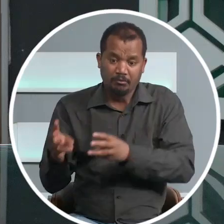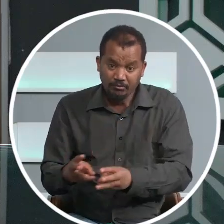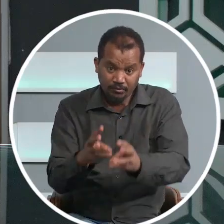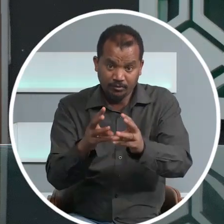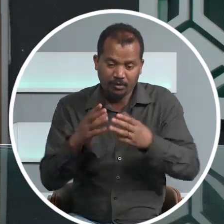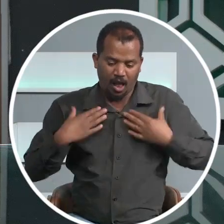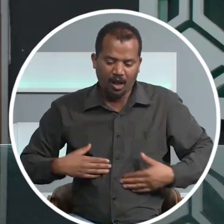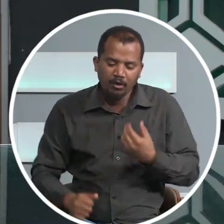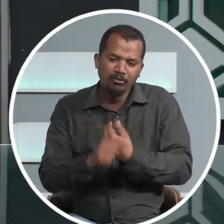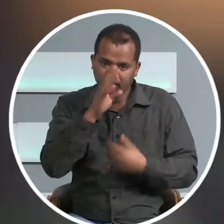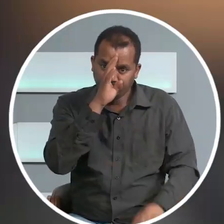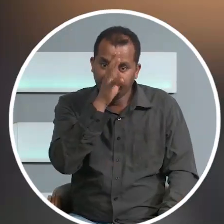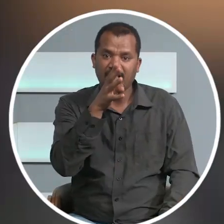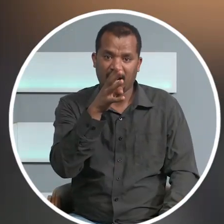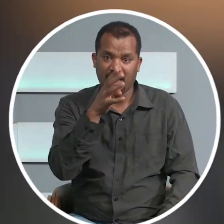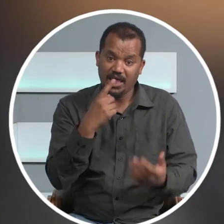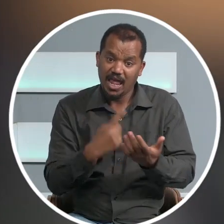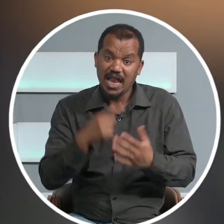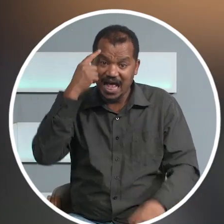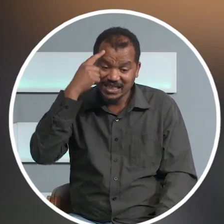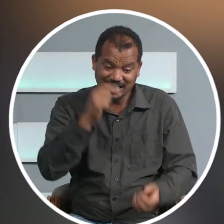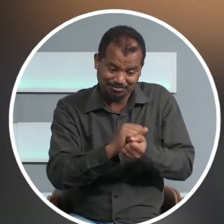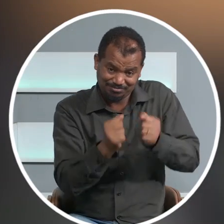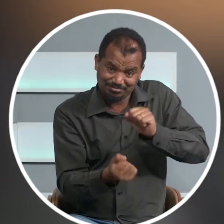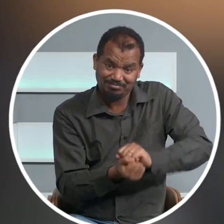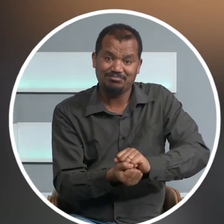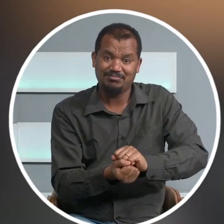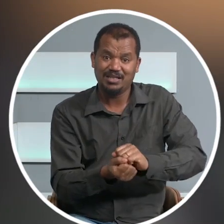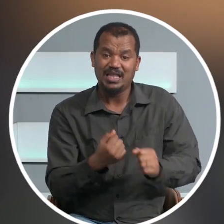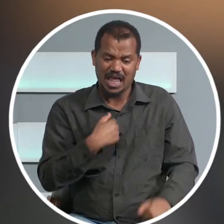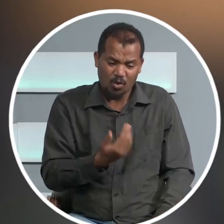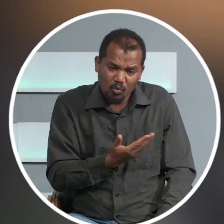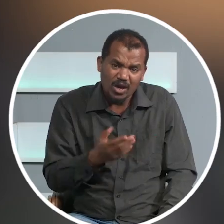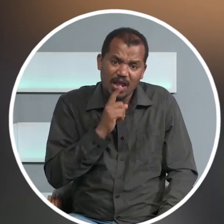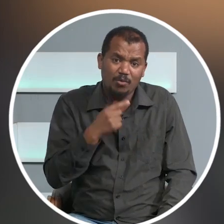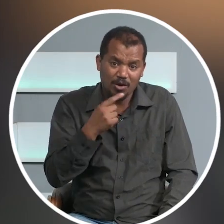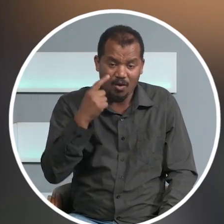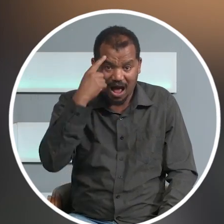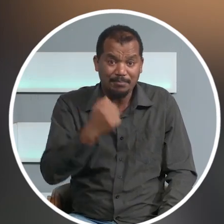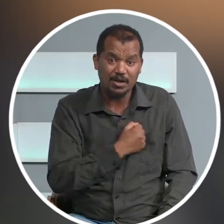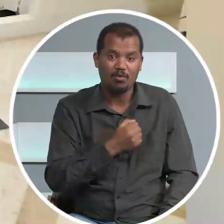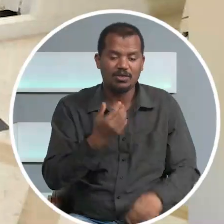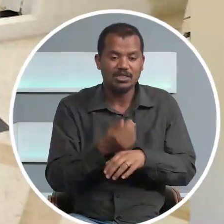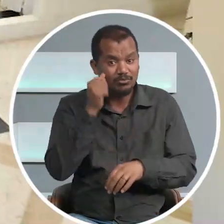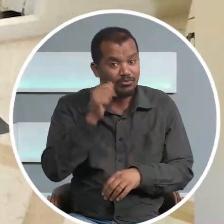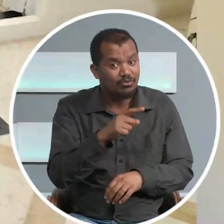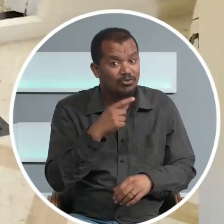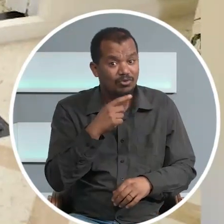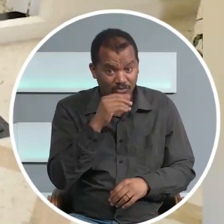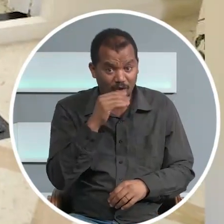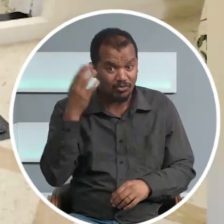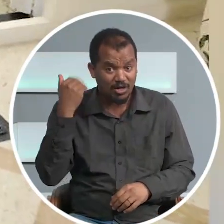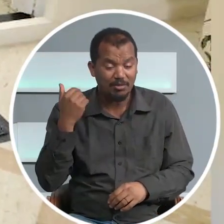መንገድ ያካል ጉዳት ይፈጠራል በተለያየ መንገድ ይሄን አስተሳሰብ ለመለወጥ ሰዎች የኔ ጉዳይ ነው ብለው አሁን ቀድም እርሶ